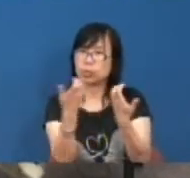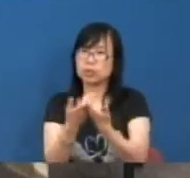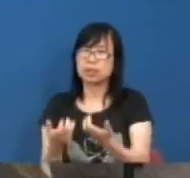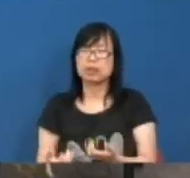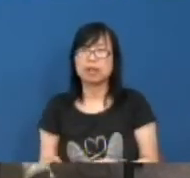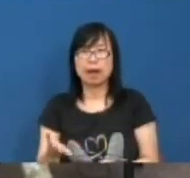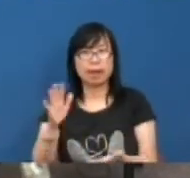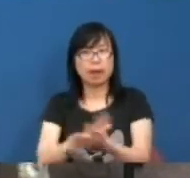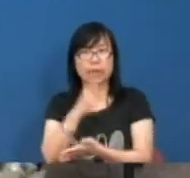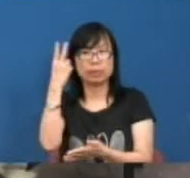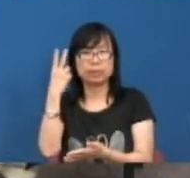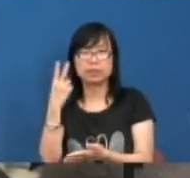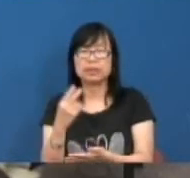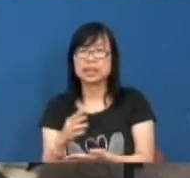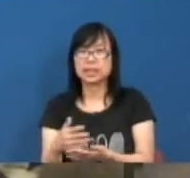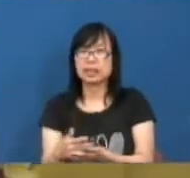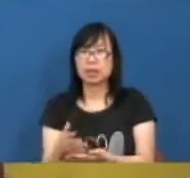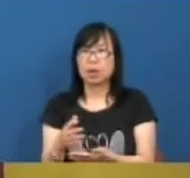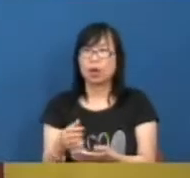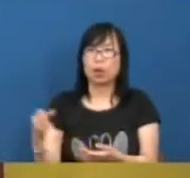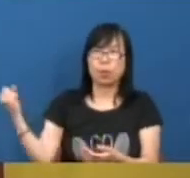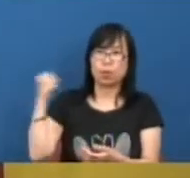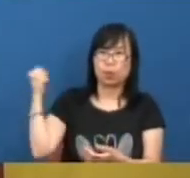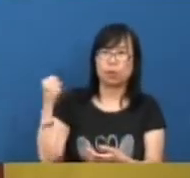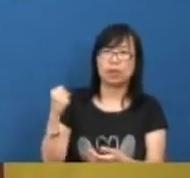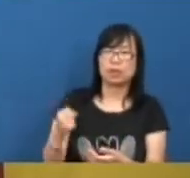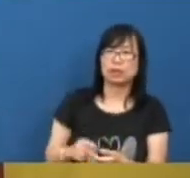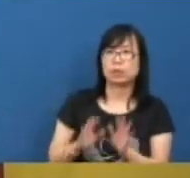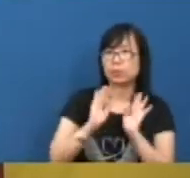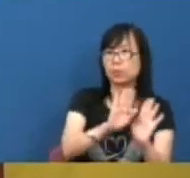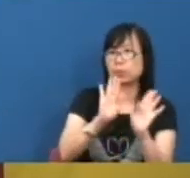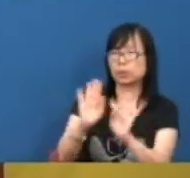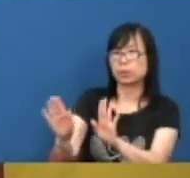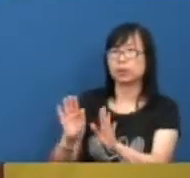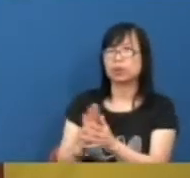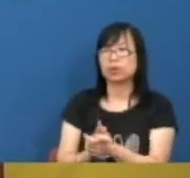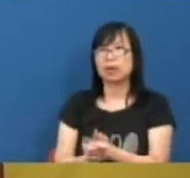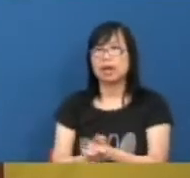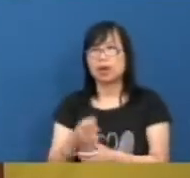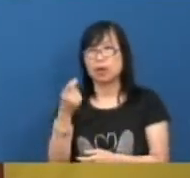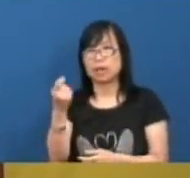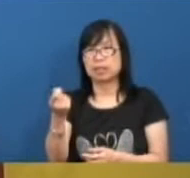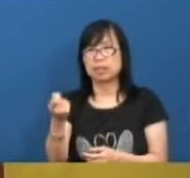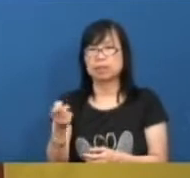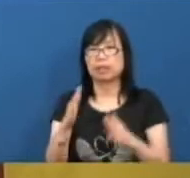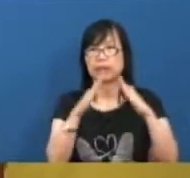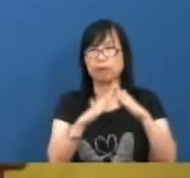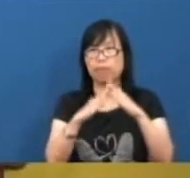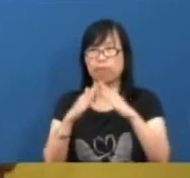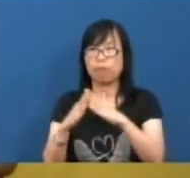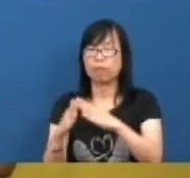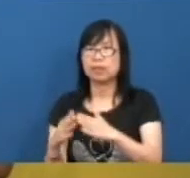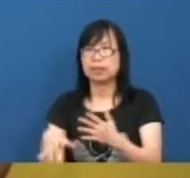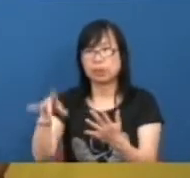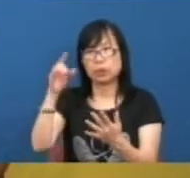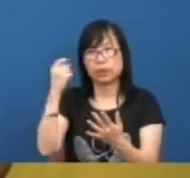大概兩年前咧，我哋都積極推動，覺得咧個社會係需要多啲小型嘅房屋，咁咧就係應該要